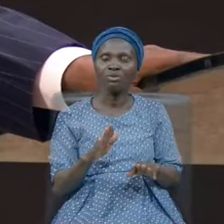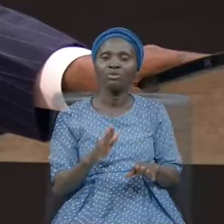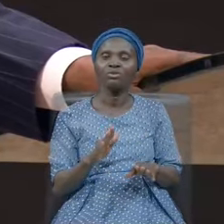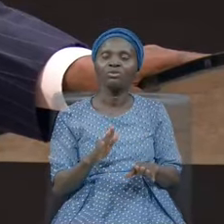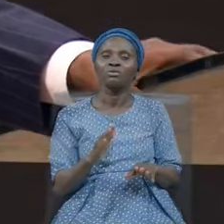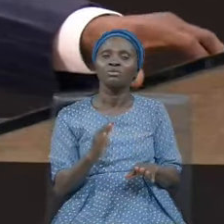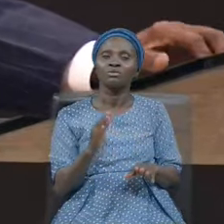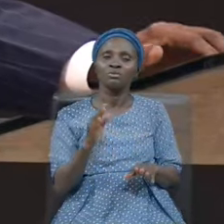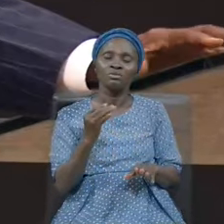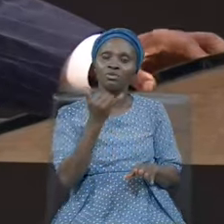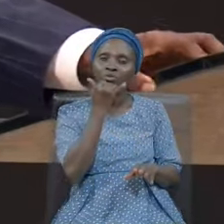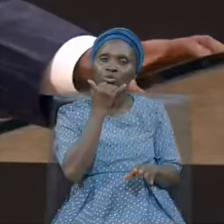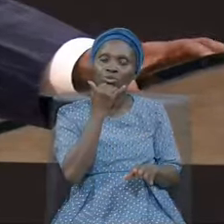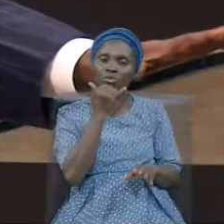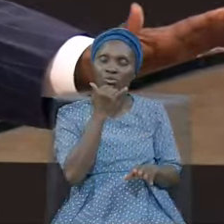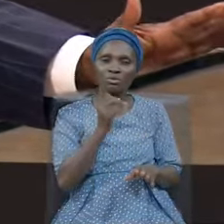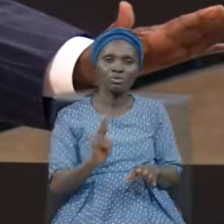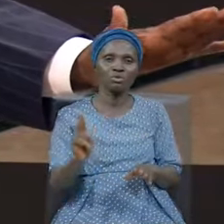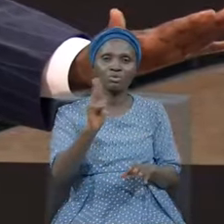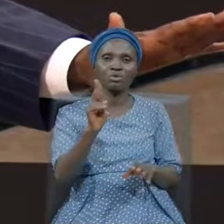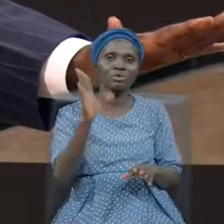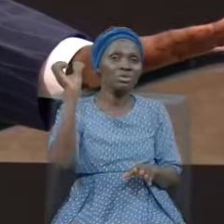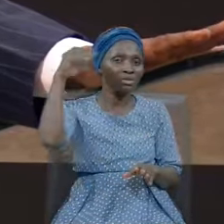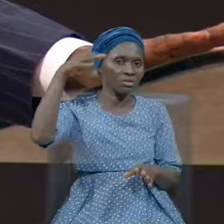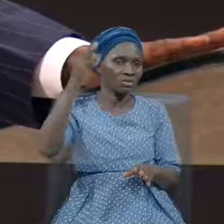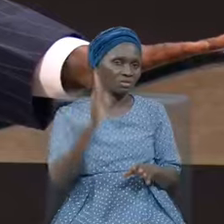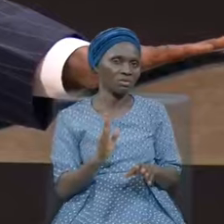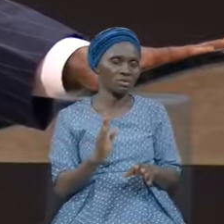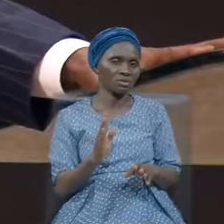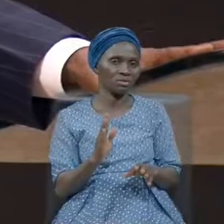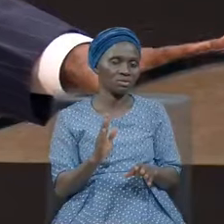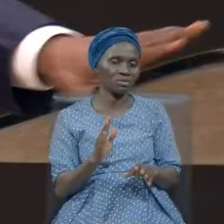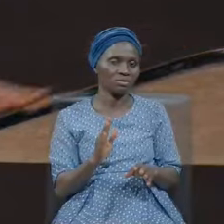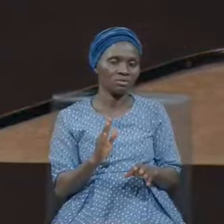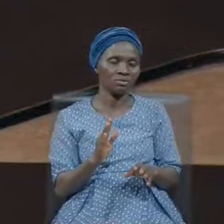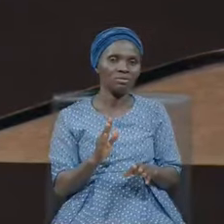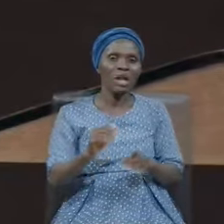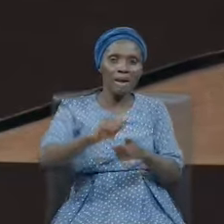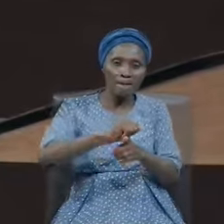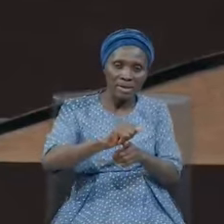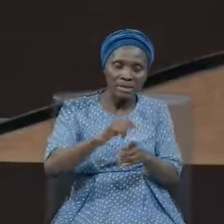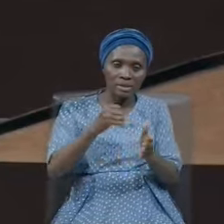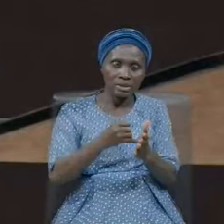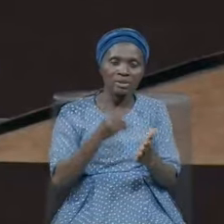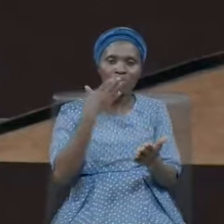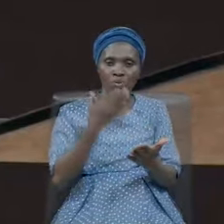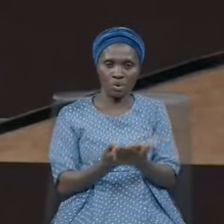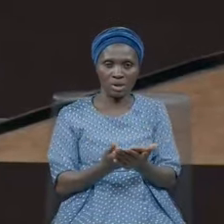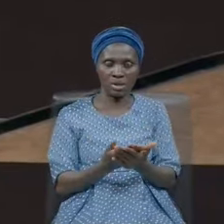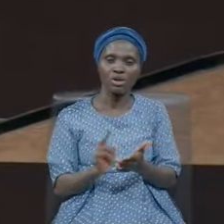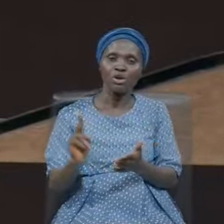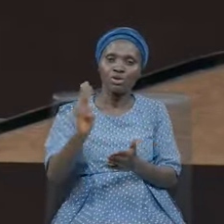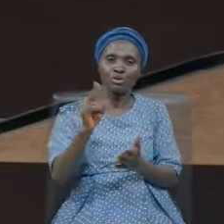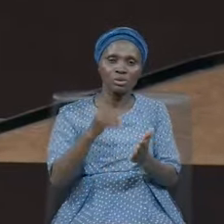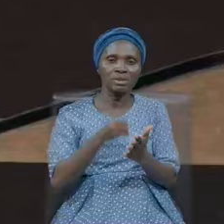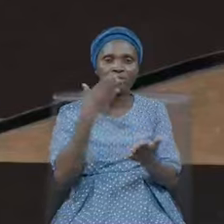Faut pas abuser de la grâce de Dieu. Nous devons appliquer la grâce de Dieu de façon appropriée afin